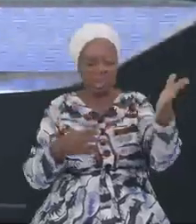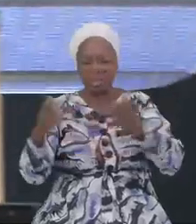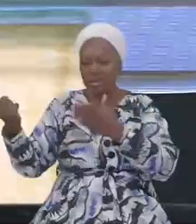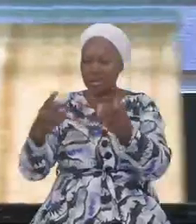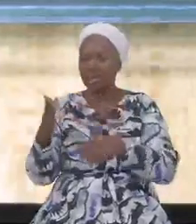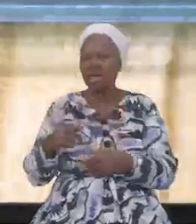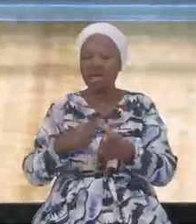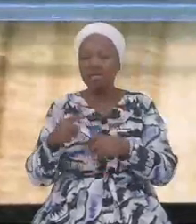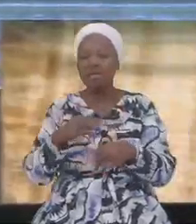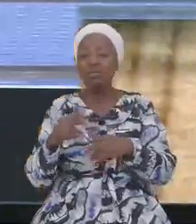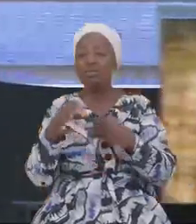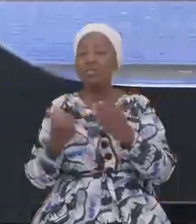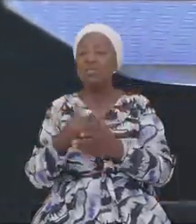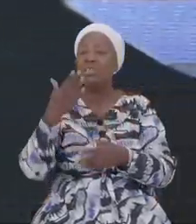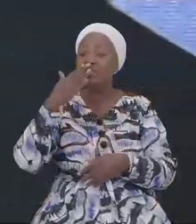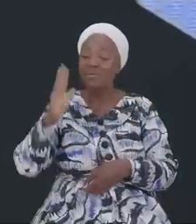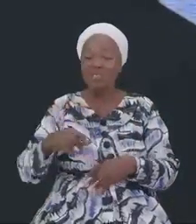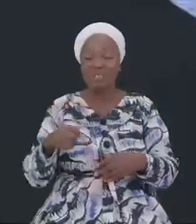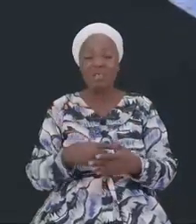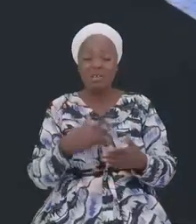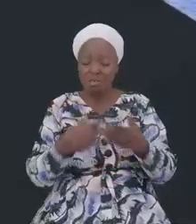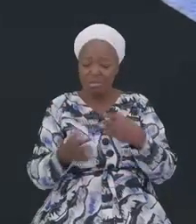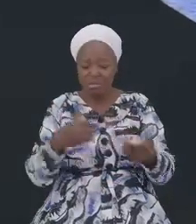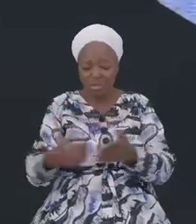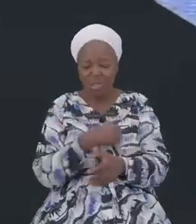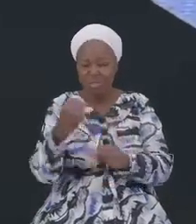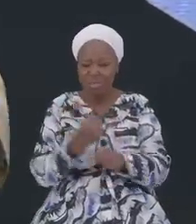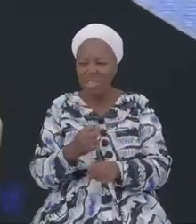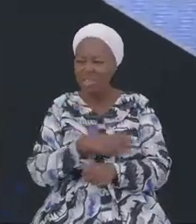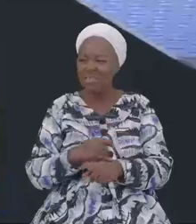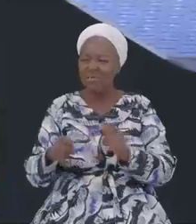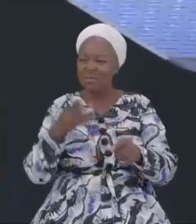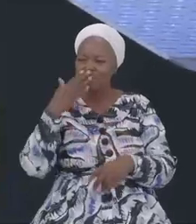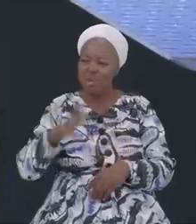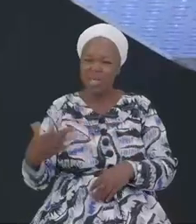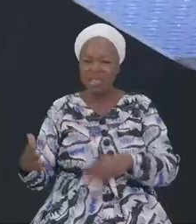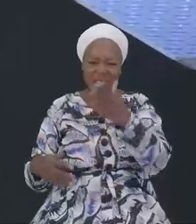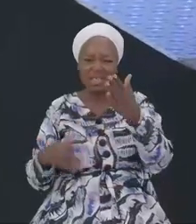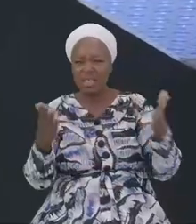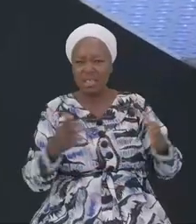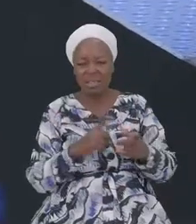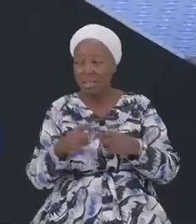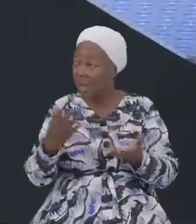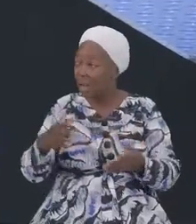sa fornication. Même si c'est la nouvelle année et il se souille partout, il vient pour dire ah,